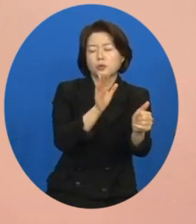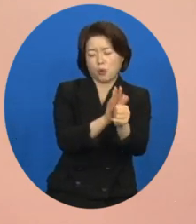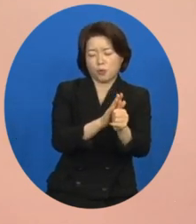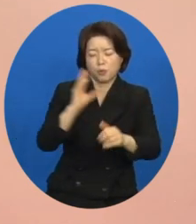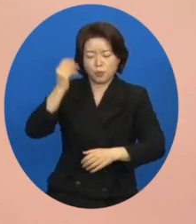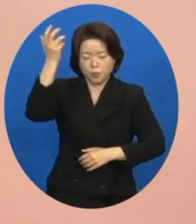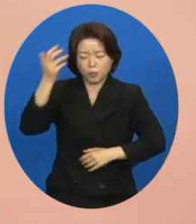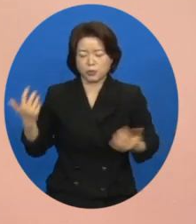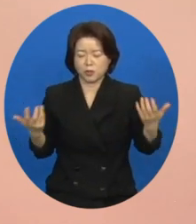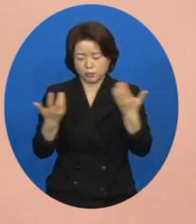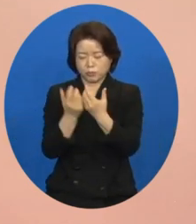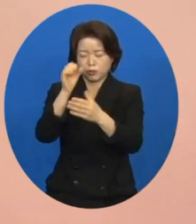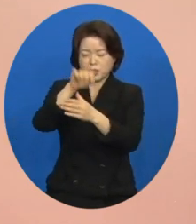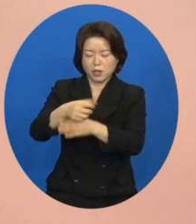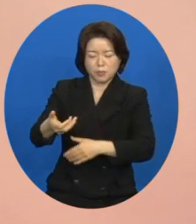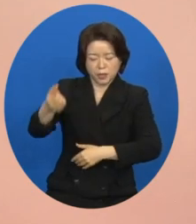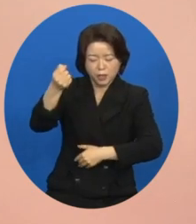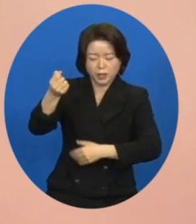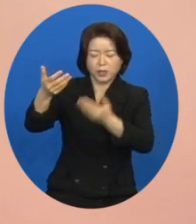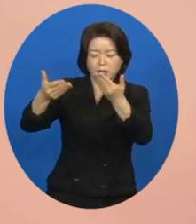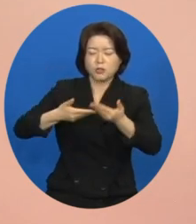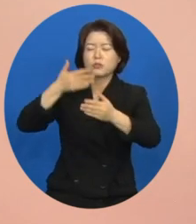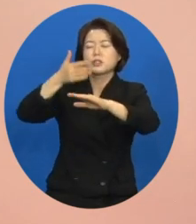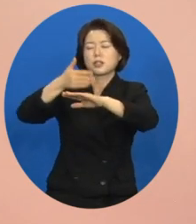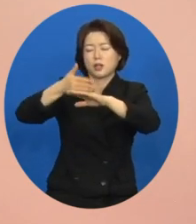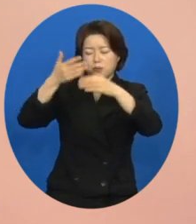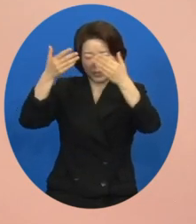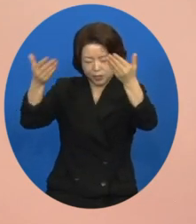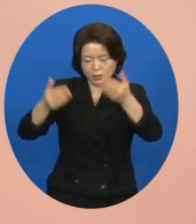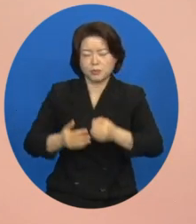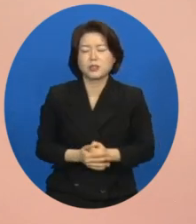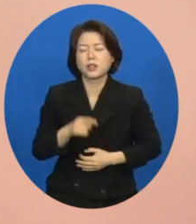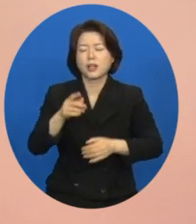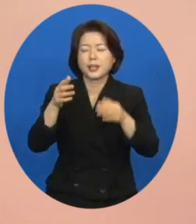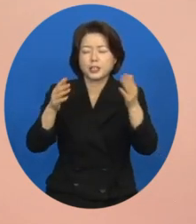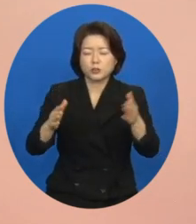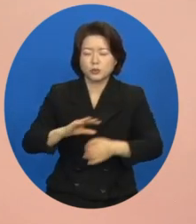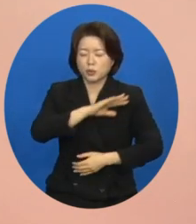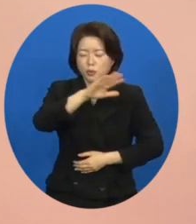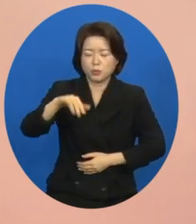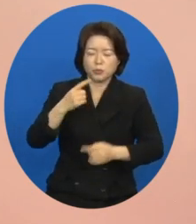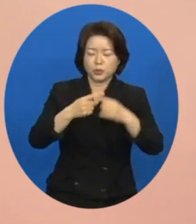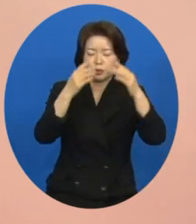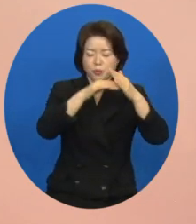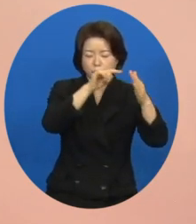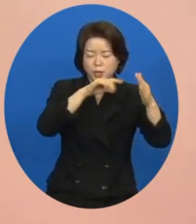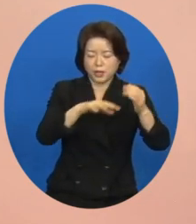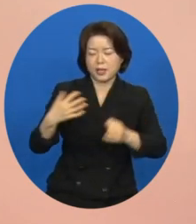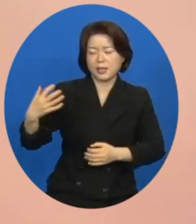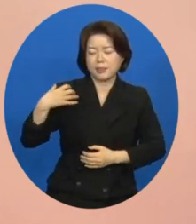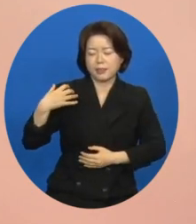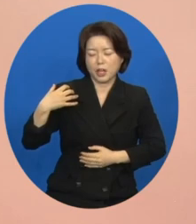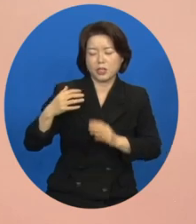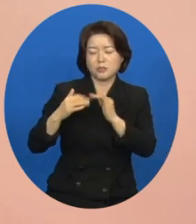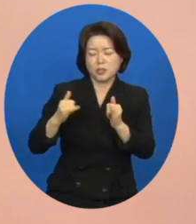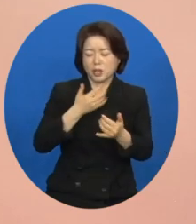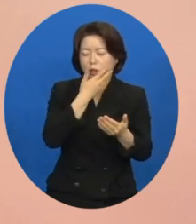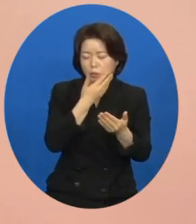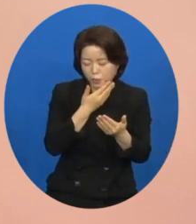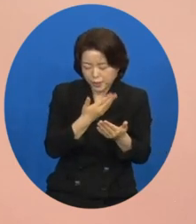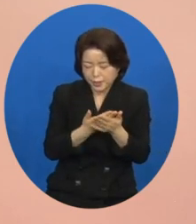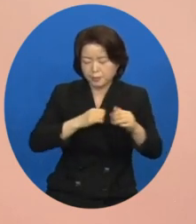풍성한 열매를 맺게 하심을 감사를 드립니다. 그동안 선한 목자교회 담임자의 귀한 사명을